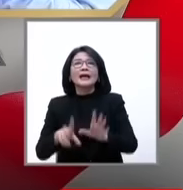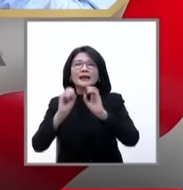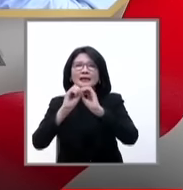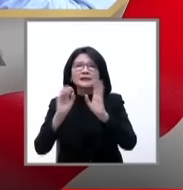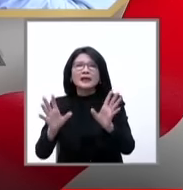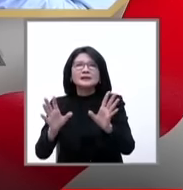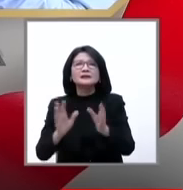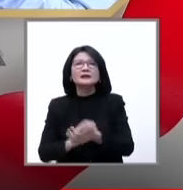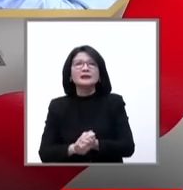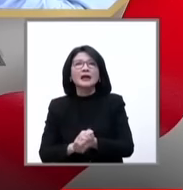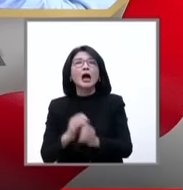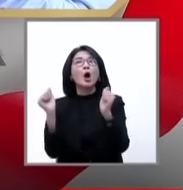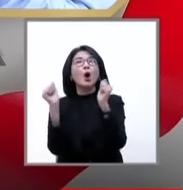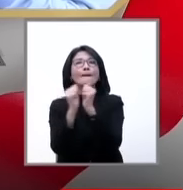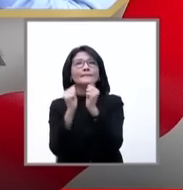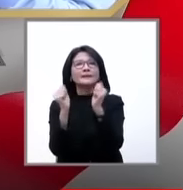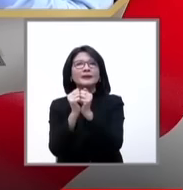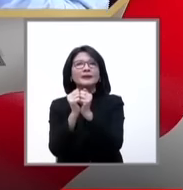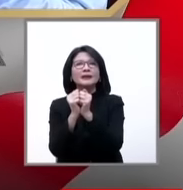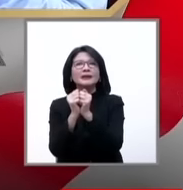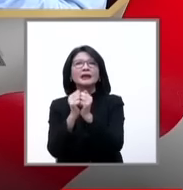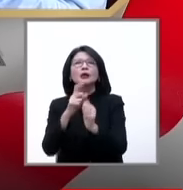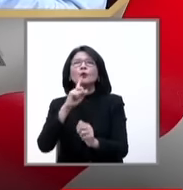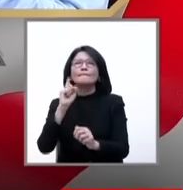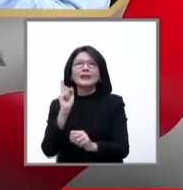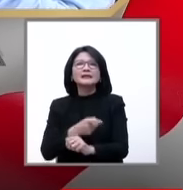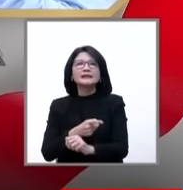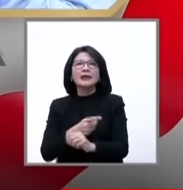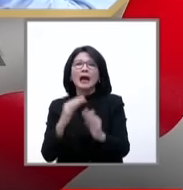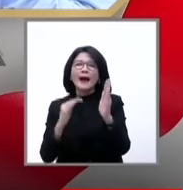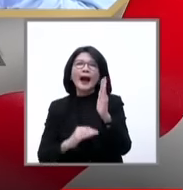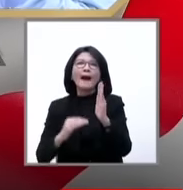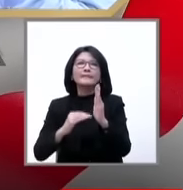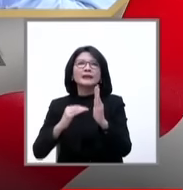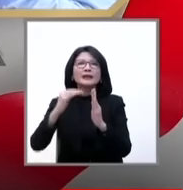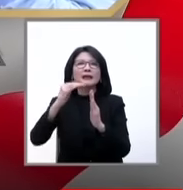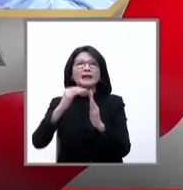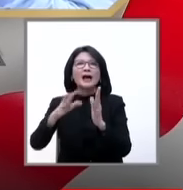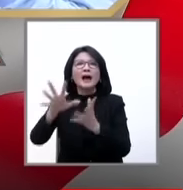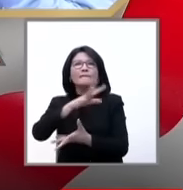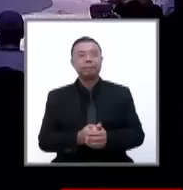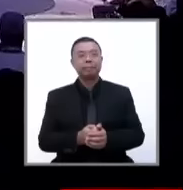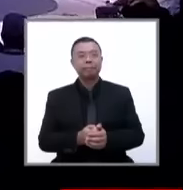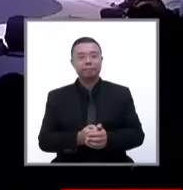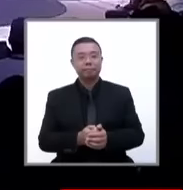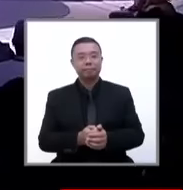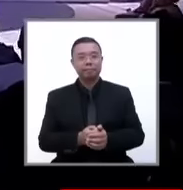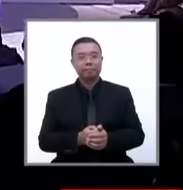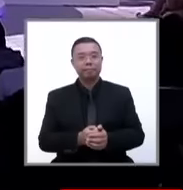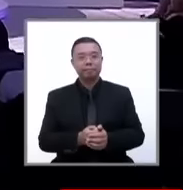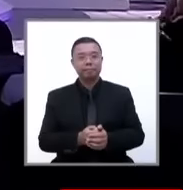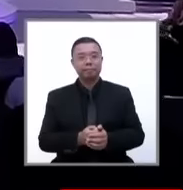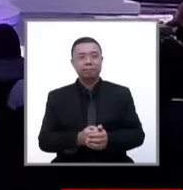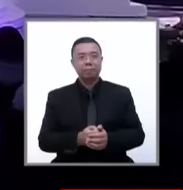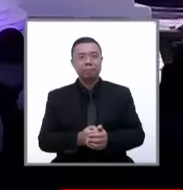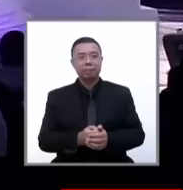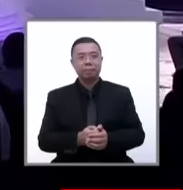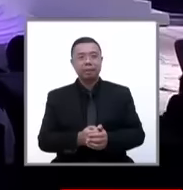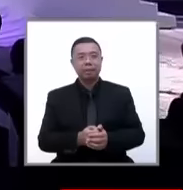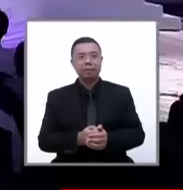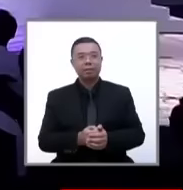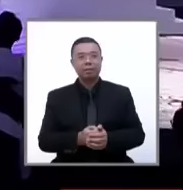bagi kandidat untuk mendekatkan dan menjadi bagian dari keseharian masyarakat yang dibahas pangan kan gitu ya.